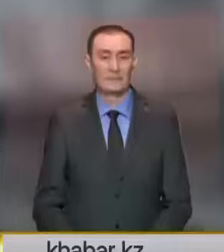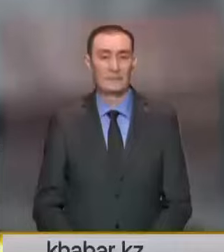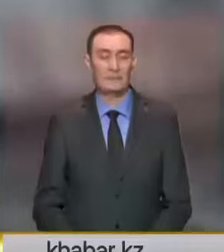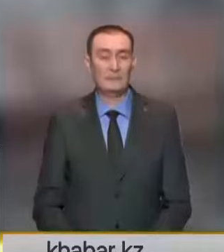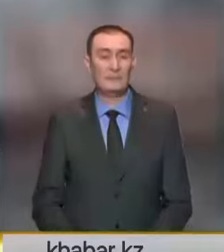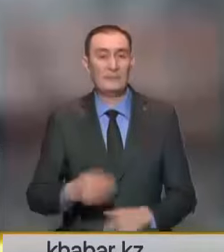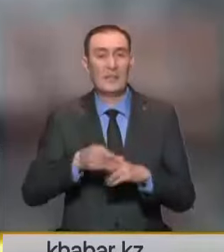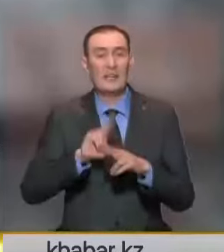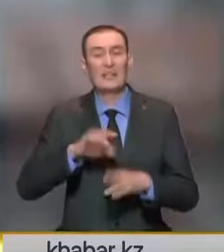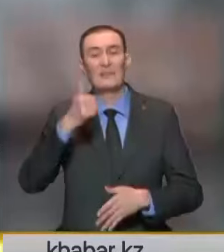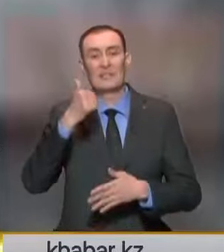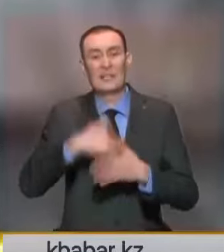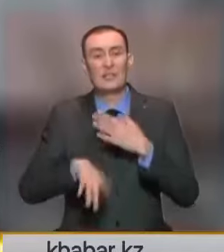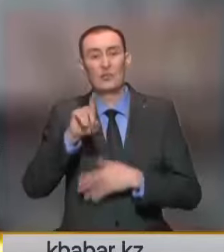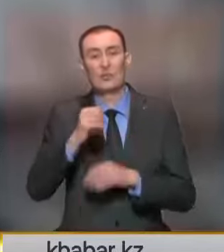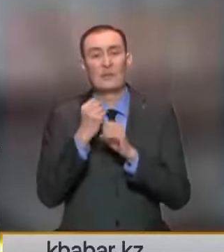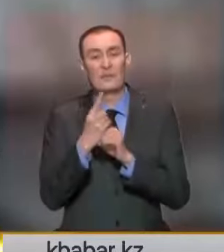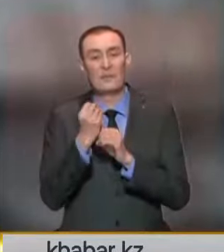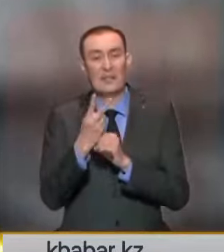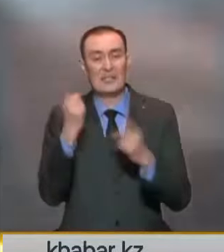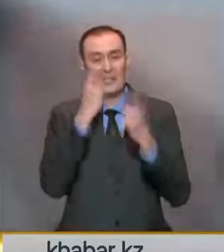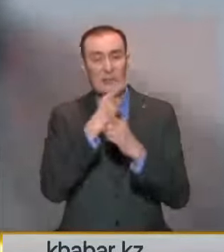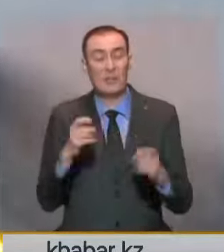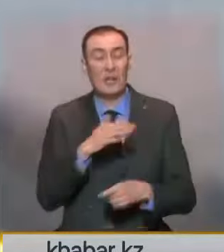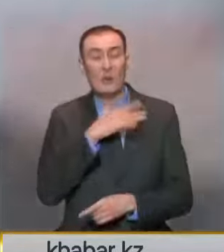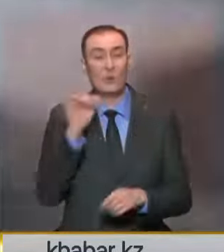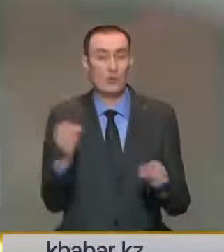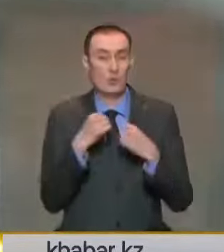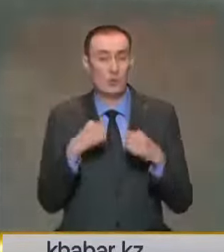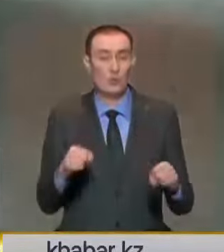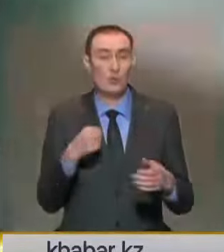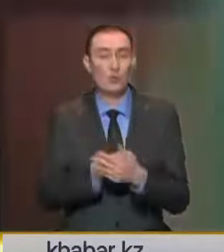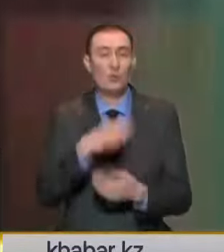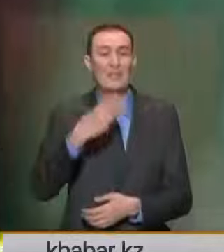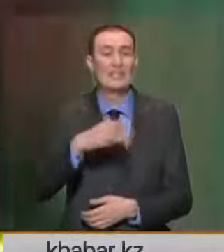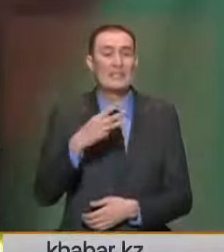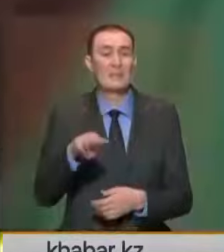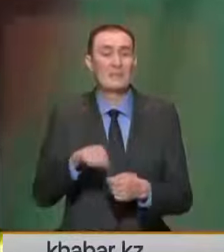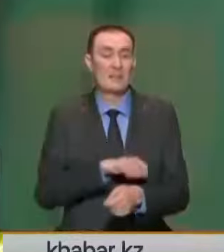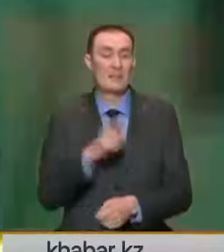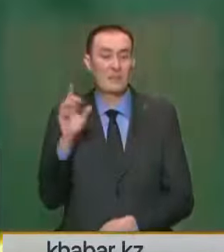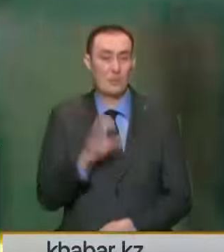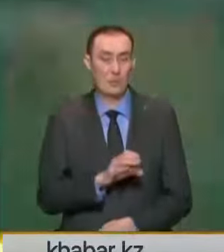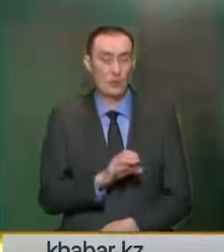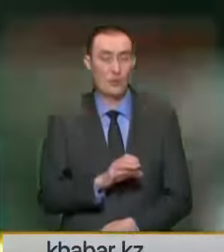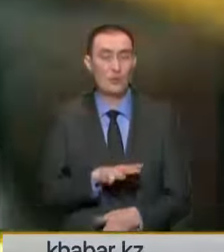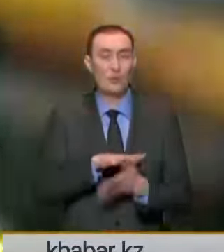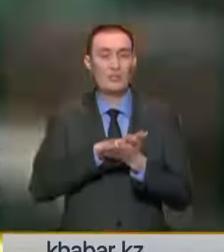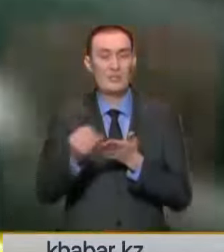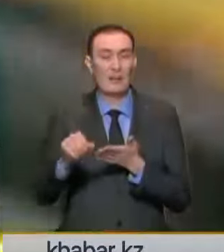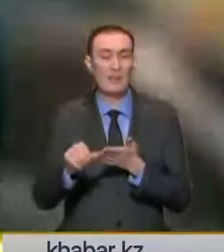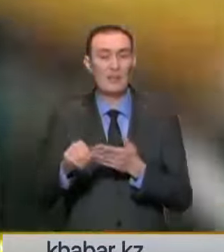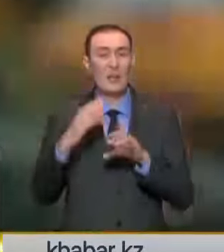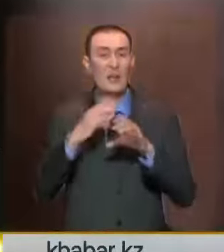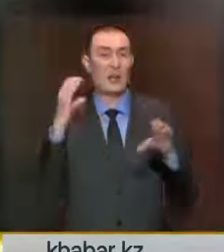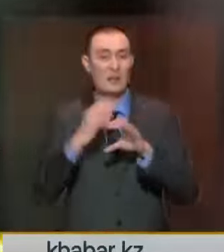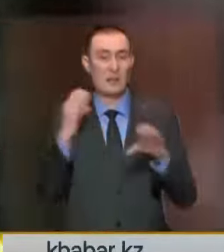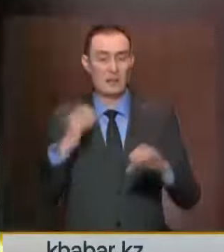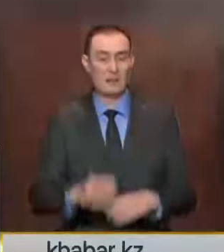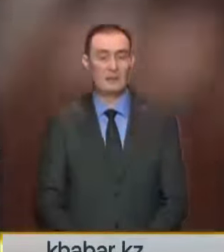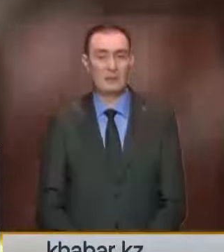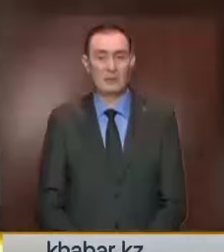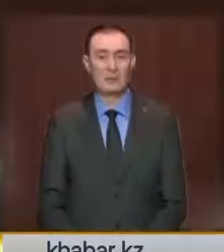Это уже в столице. 112 сообщает о рекордной скорости до 30 метров в секунду, что срывало контейнеры.